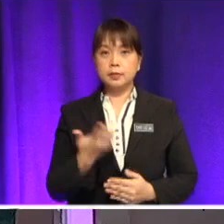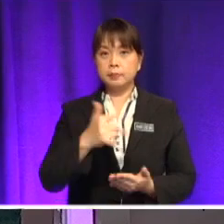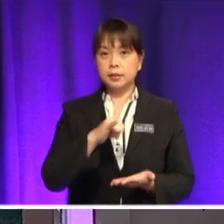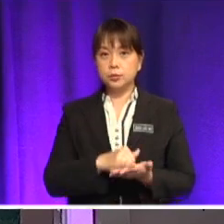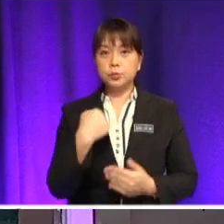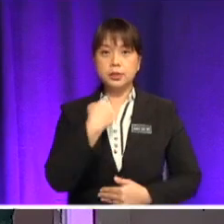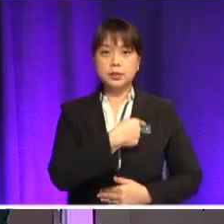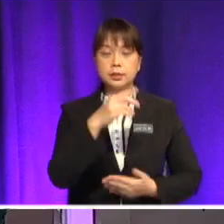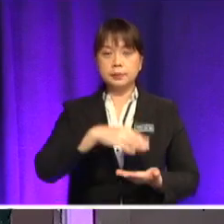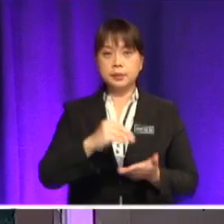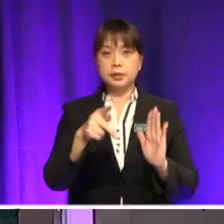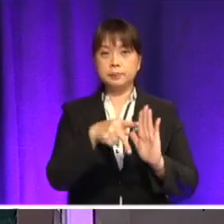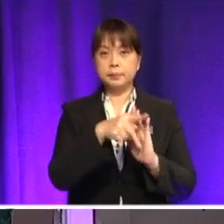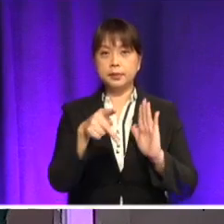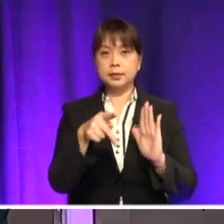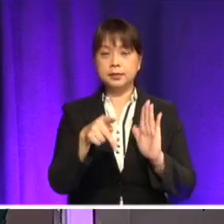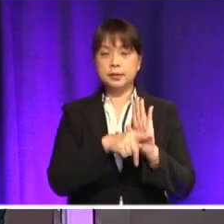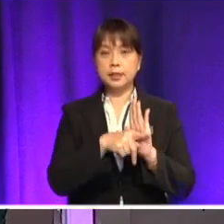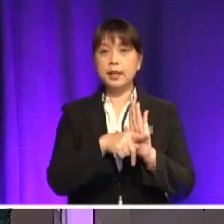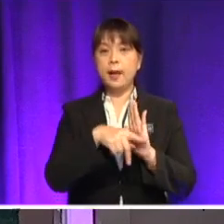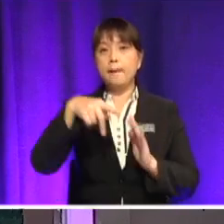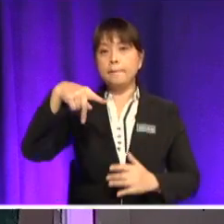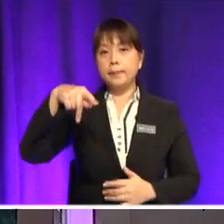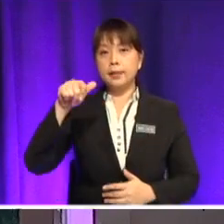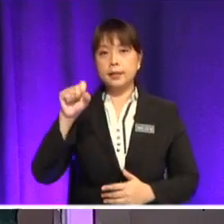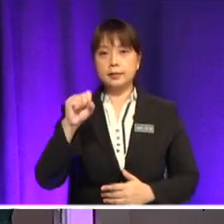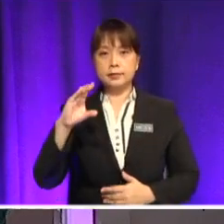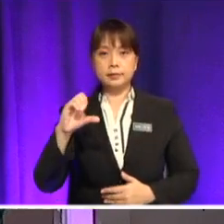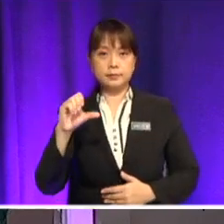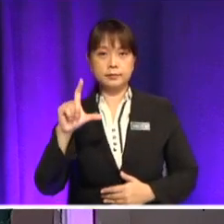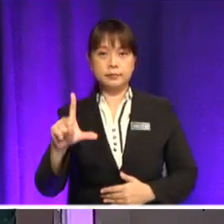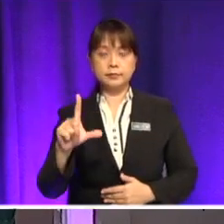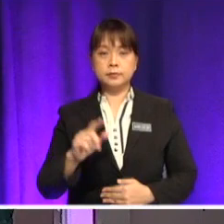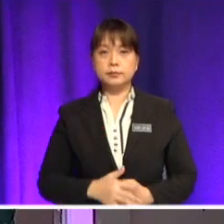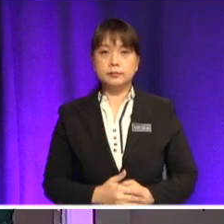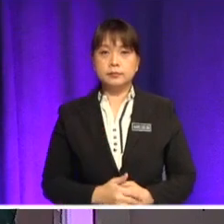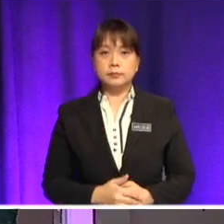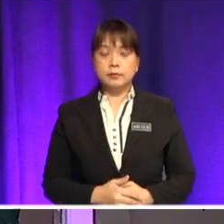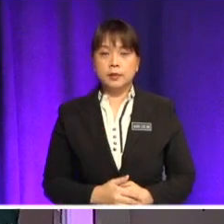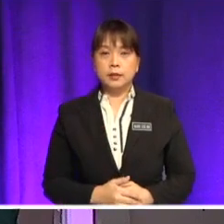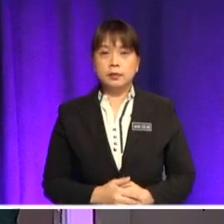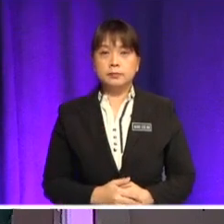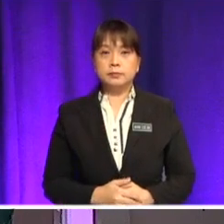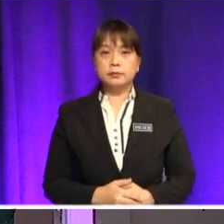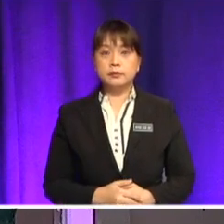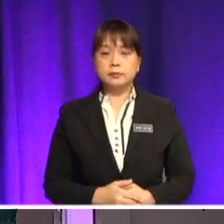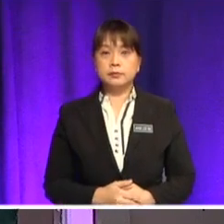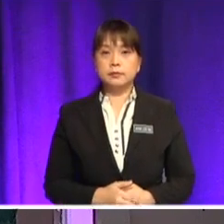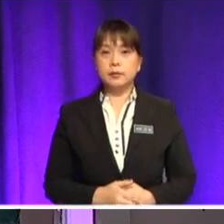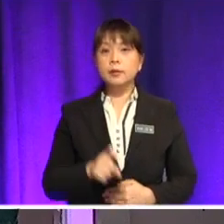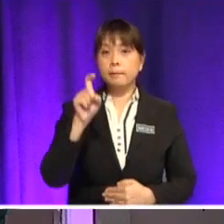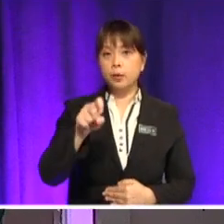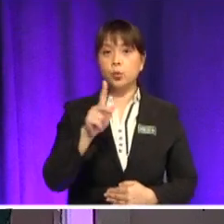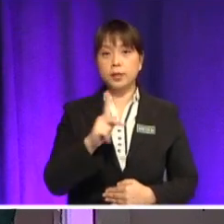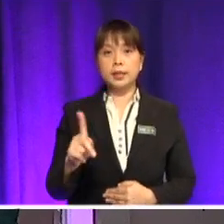Paskal juga di mana tekanan dialirkan secara seragam dan sudah pasti memerlukan dua Ombo yang berbeda